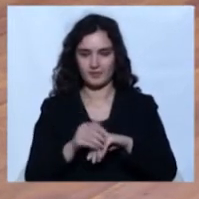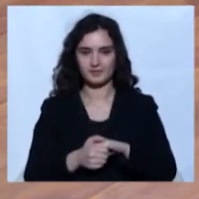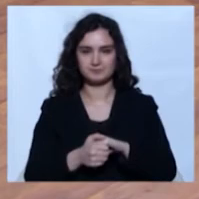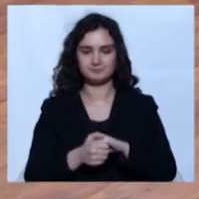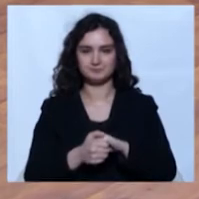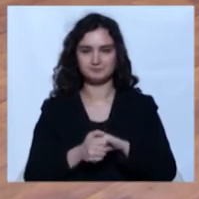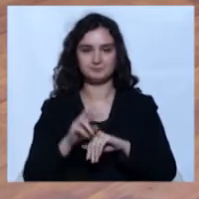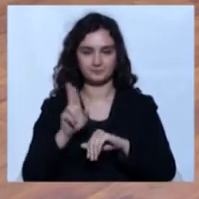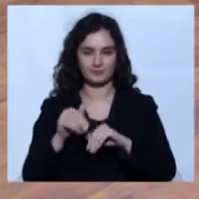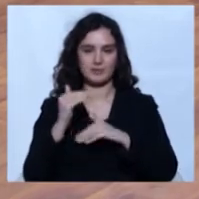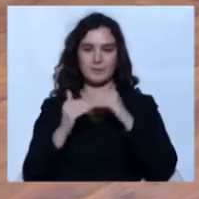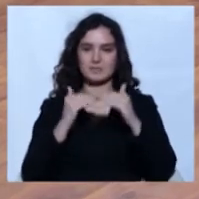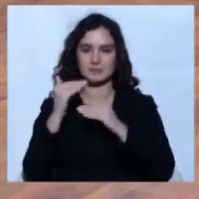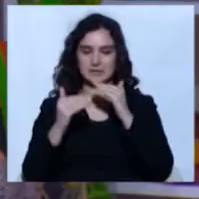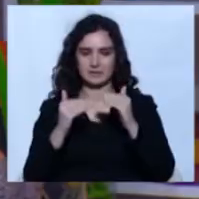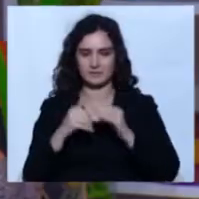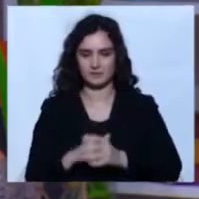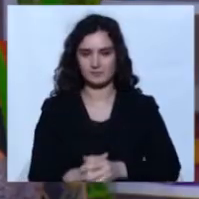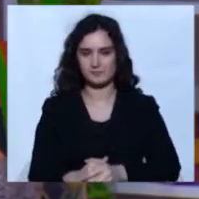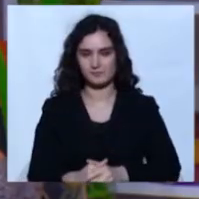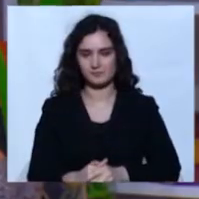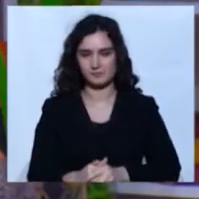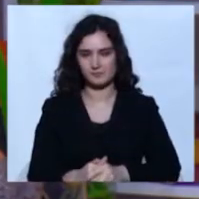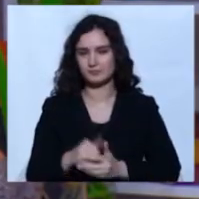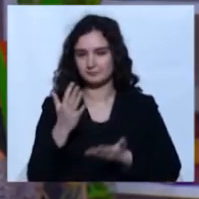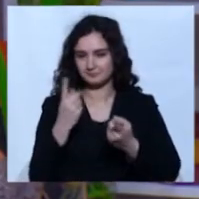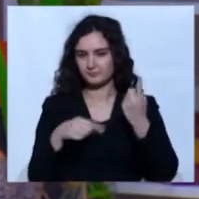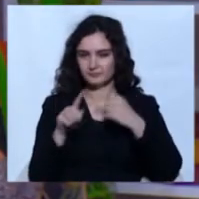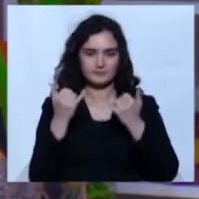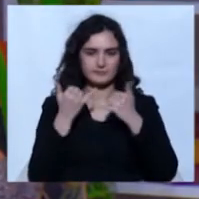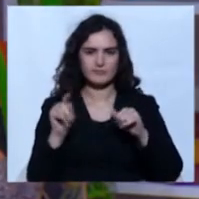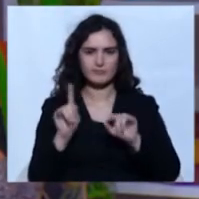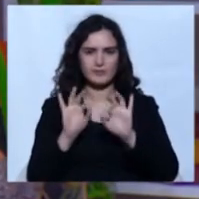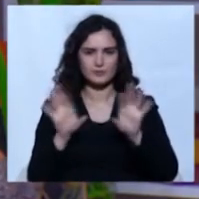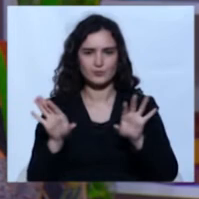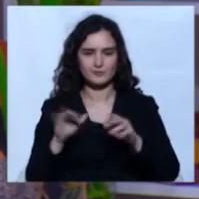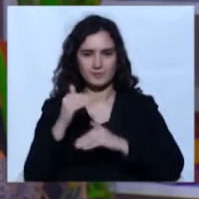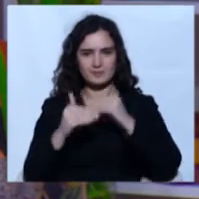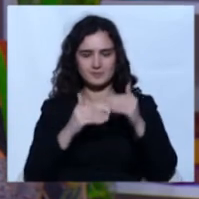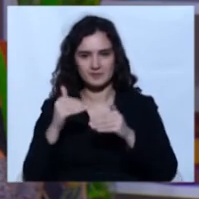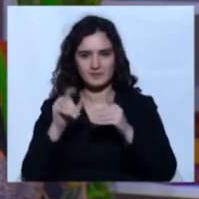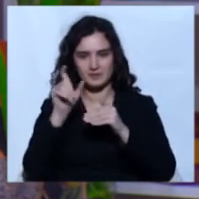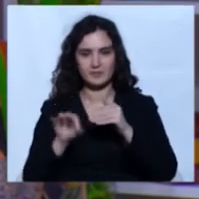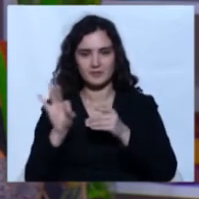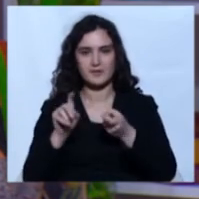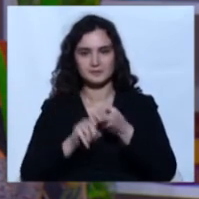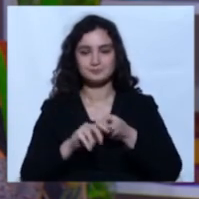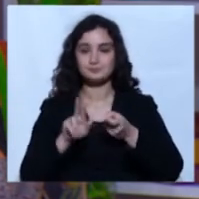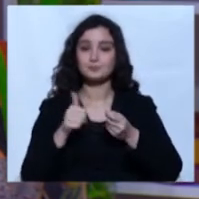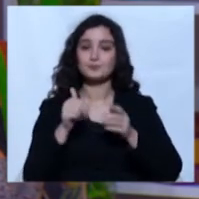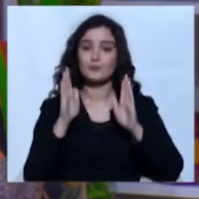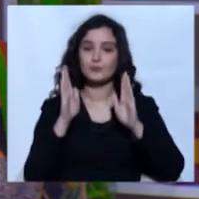და პერსპექტივა. ალბათ გაგიკვირდებათ, რა შუაშია პერსპექტივა ადამიანთან და როგორ